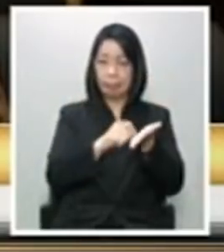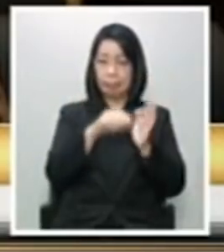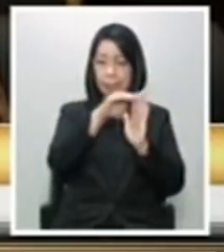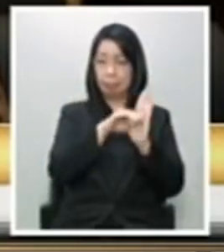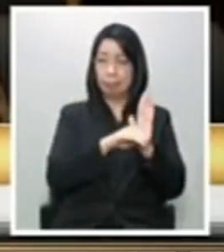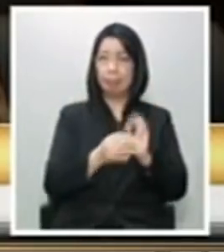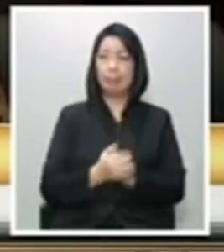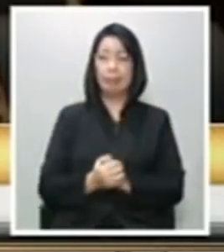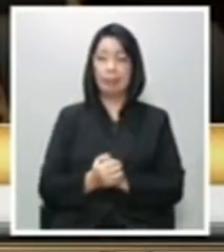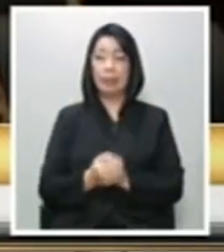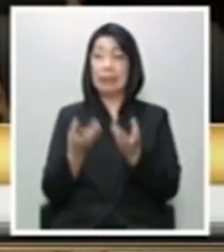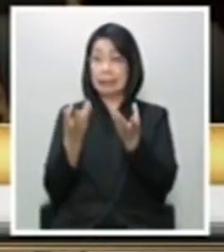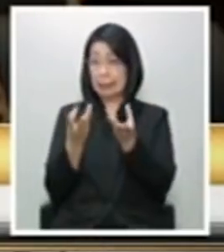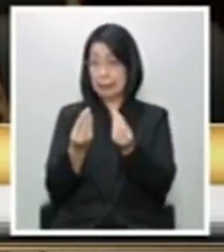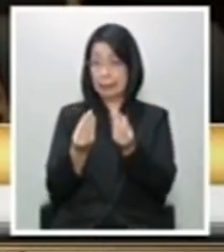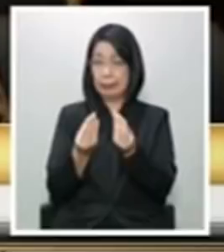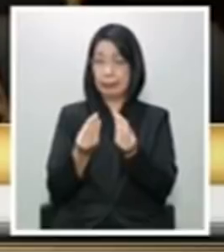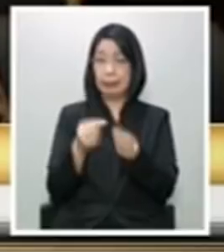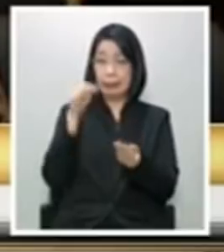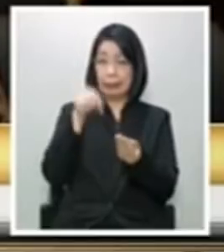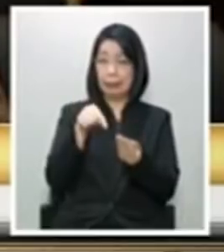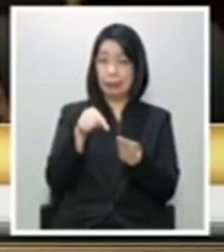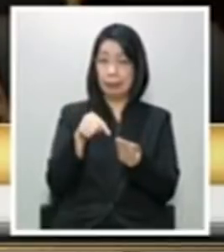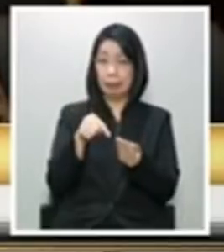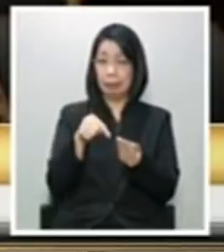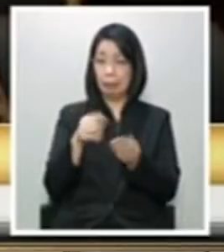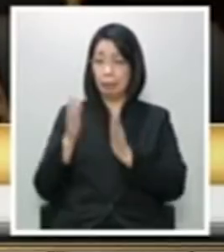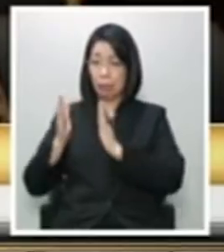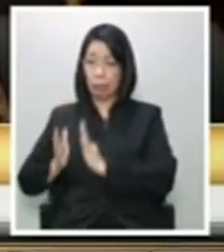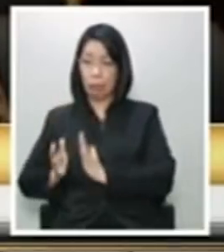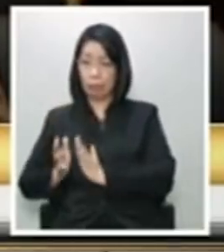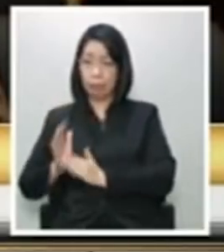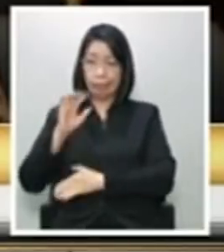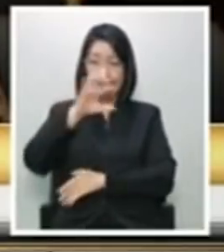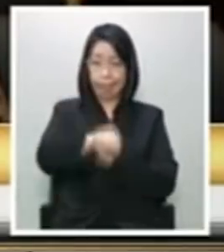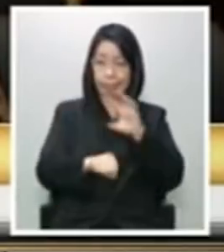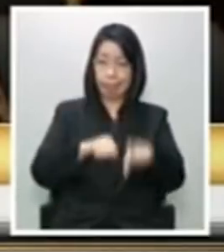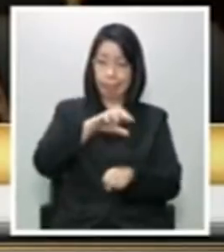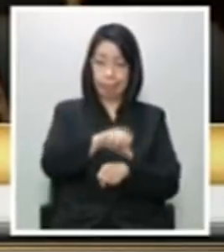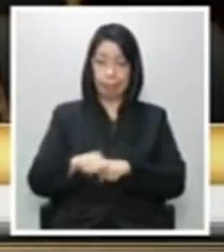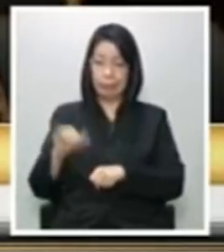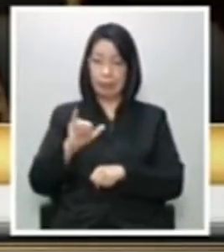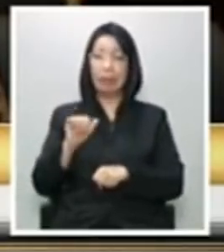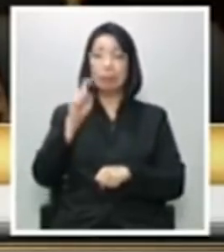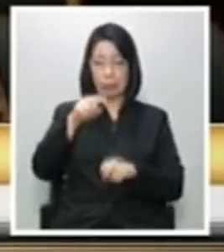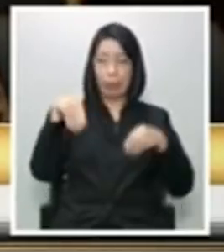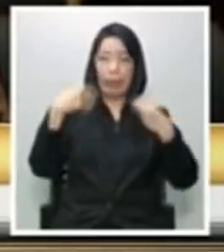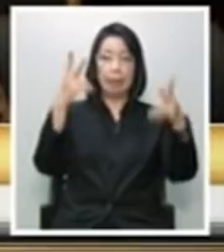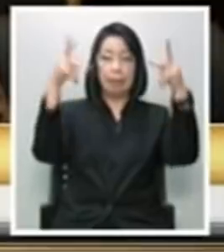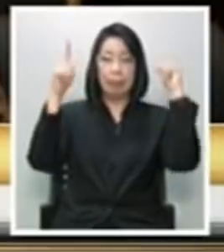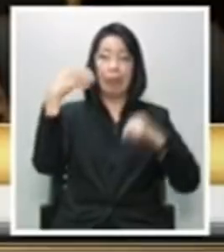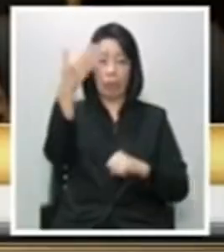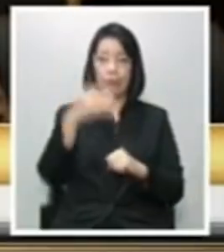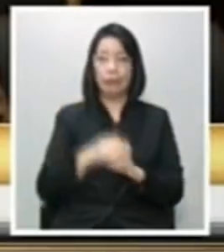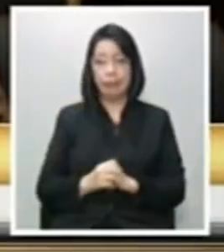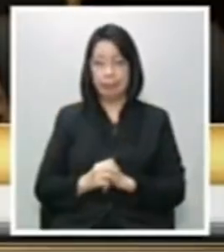ประธานที่ดินที่ยังไม่ได้มีบุคคลได้มาตามกฎหมายที่ดินถือว่าเป็นป่าไม้เพ